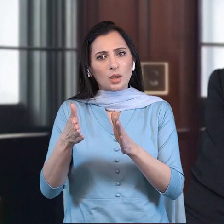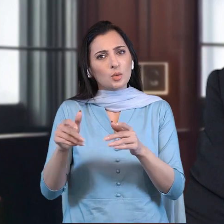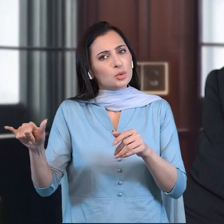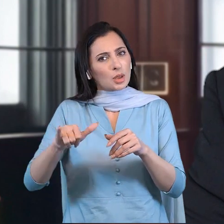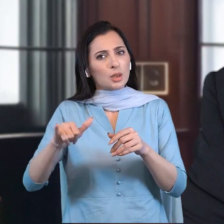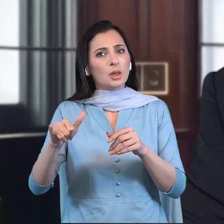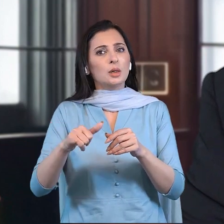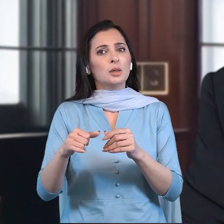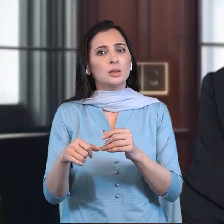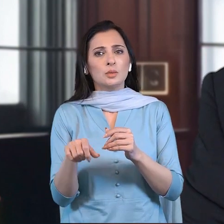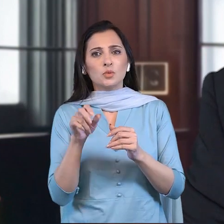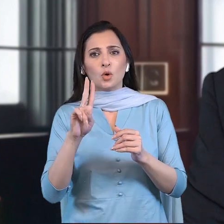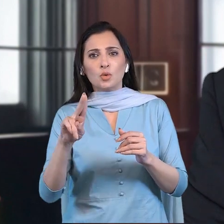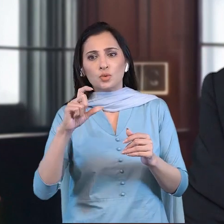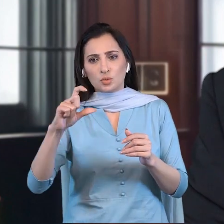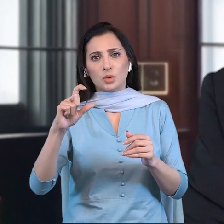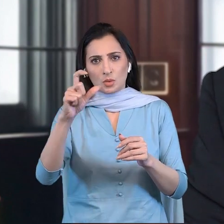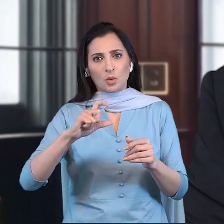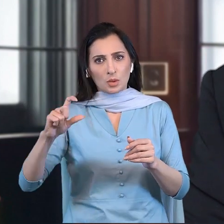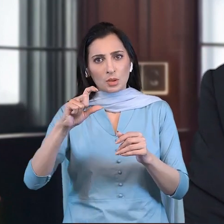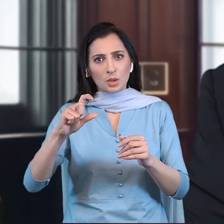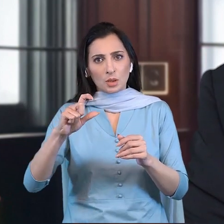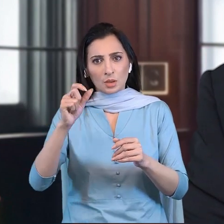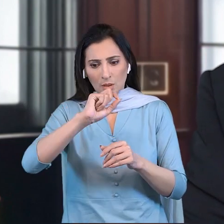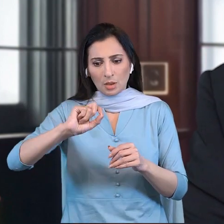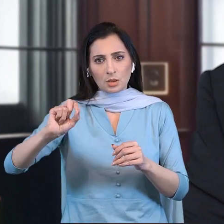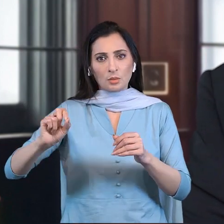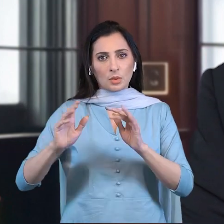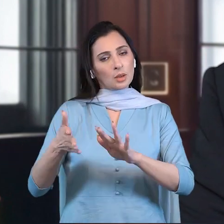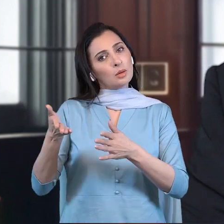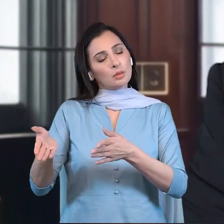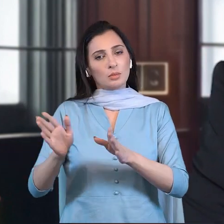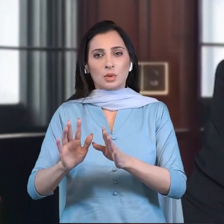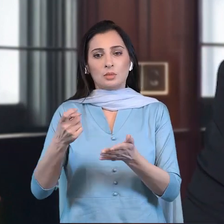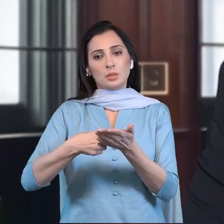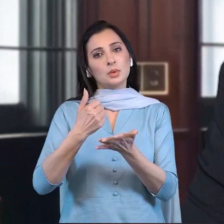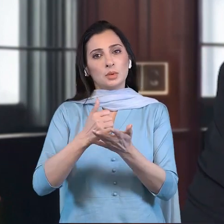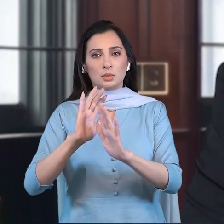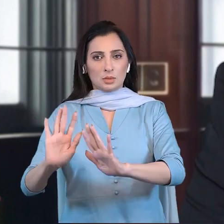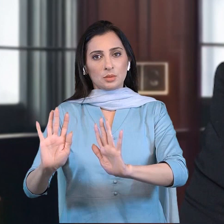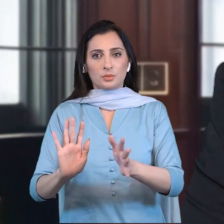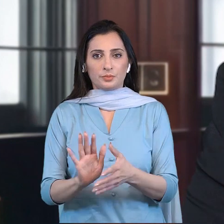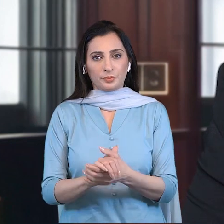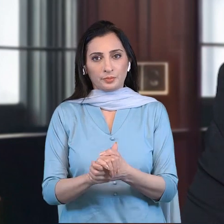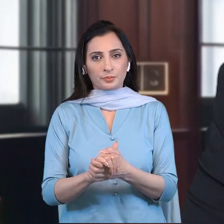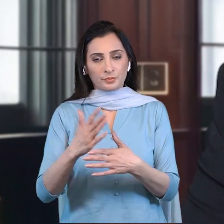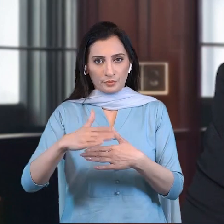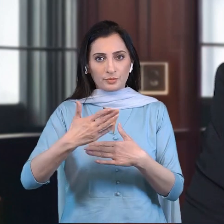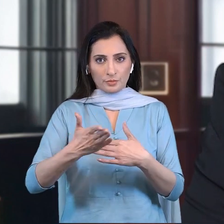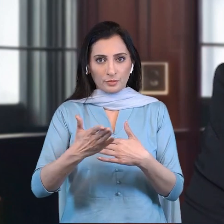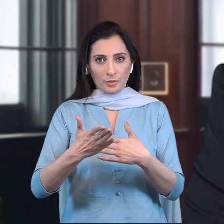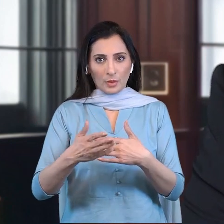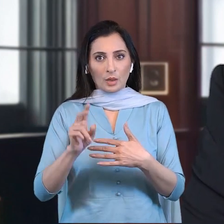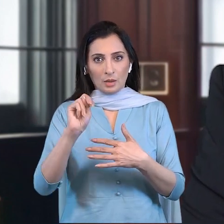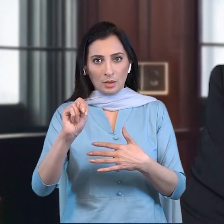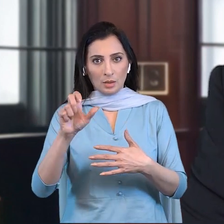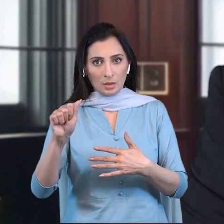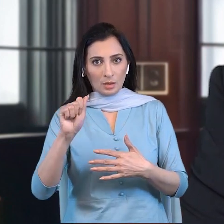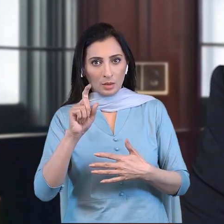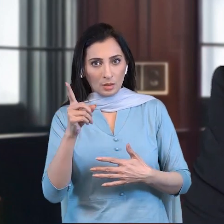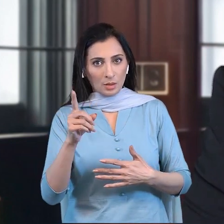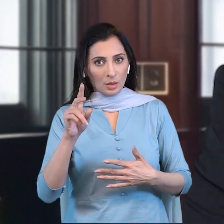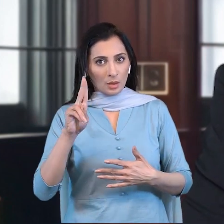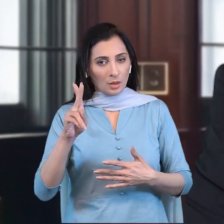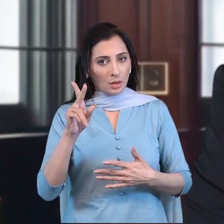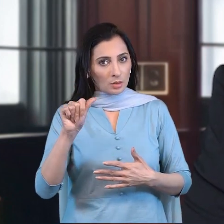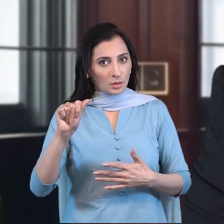دیتا ہے، ایک ویلڈ میرج ہو جاتی ہے۔ ایک اور پوائنٹ آؤٹ میں بتا دوں کہ اگر نکاح نامہ رجسٹرڈ نہ